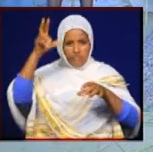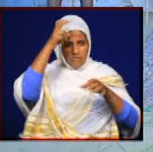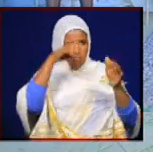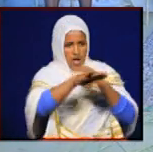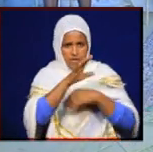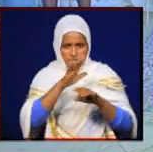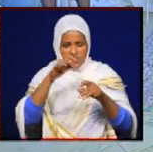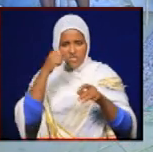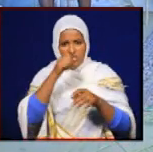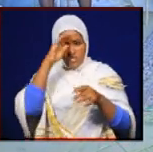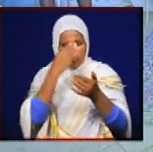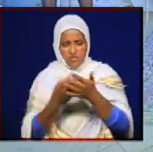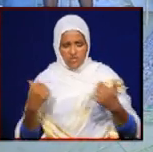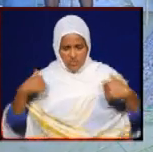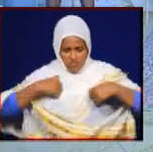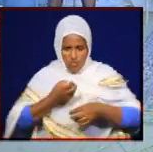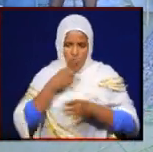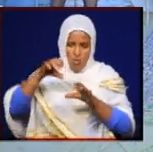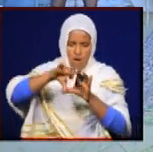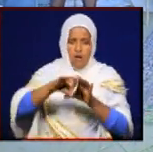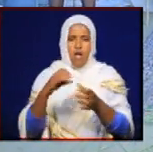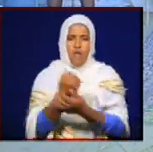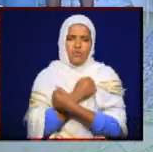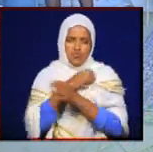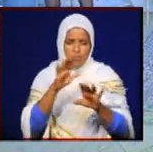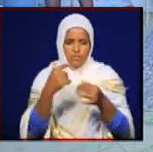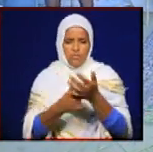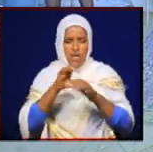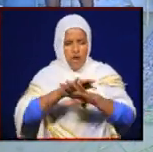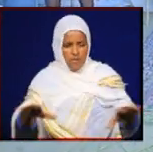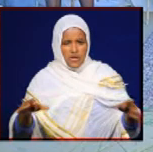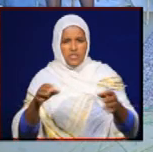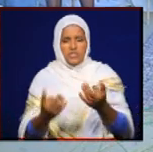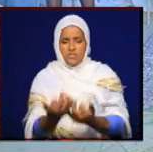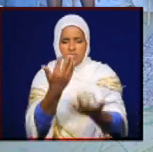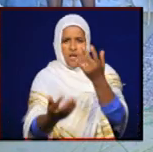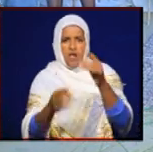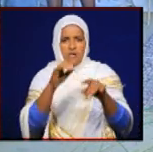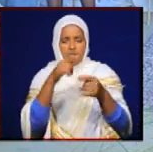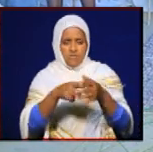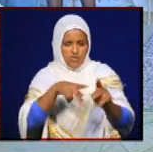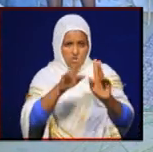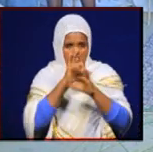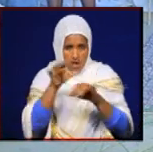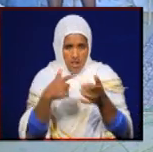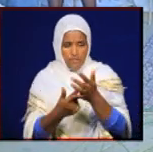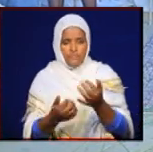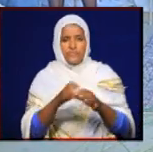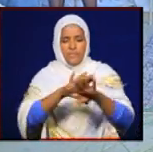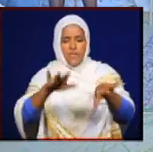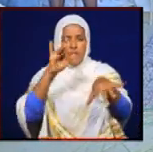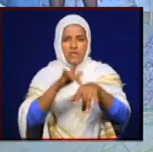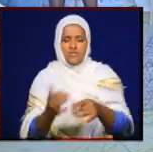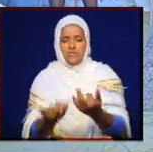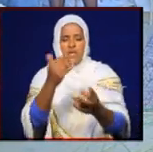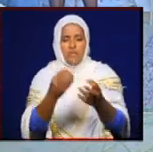ገሃነም አይስር ሴት ልጅም ያለ ስራ ውሃ አትወርድ ያለ መሬት እሳት መሬት አያነድ ያለ እርሻ እሳት መሬት